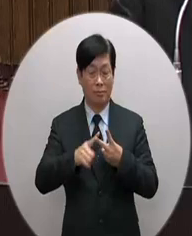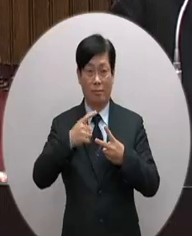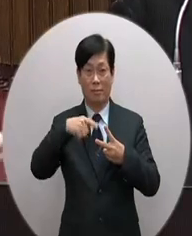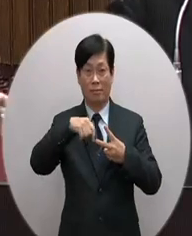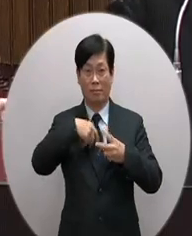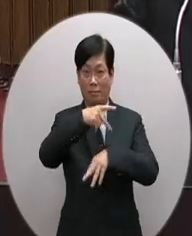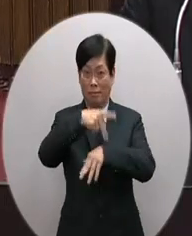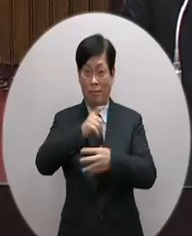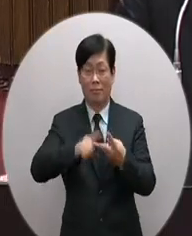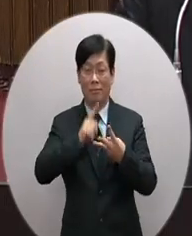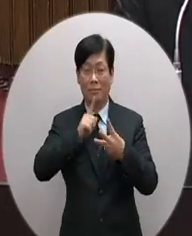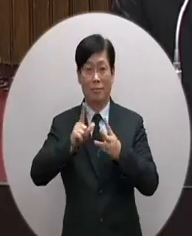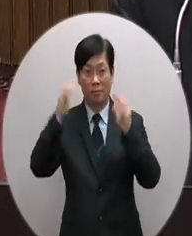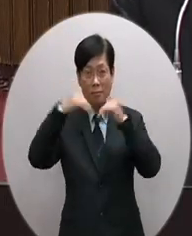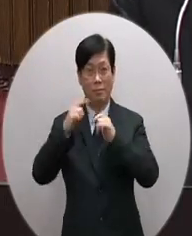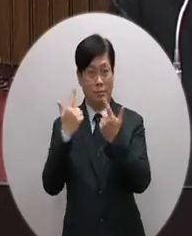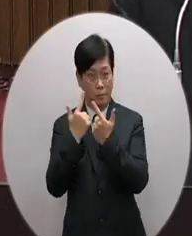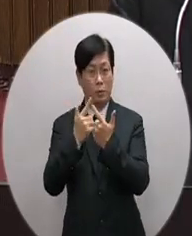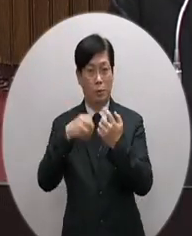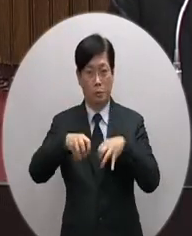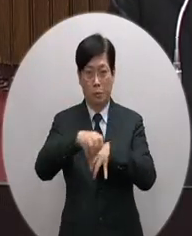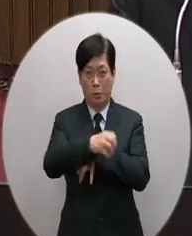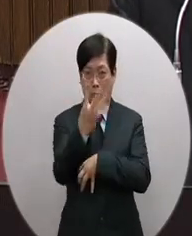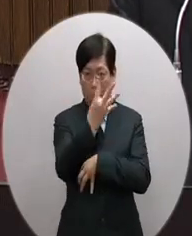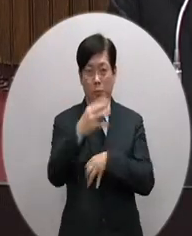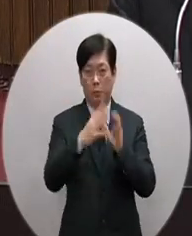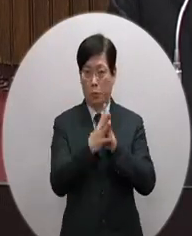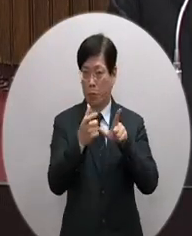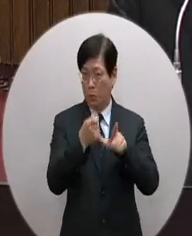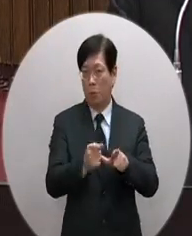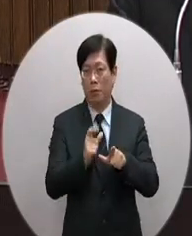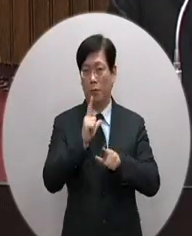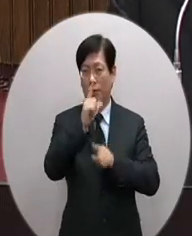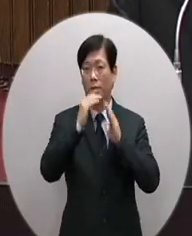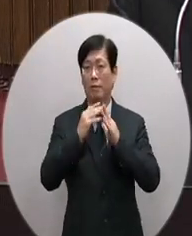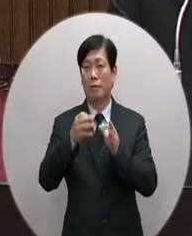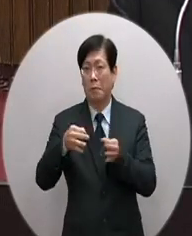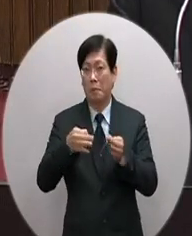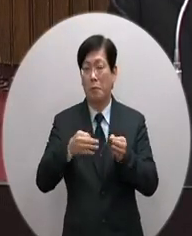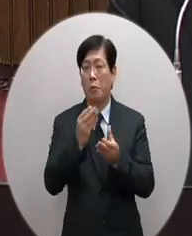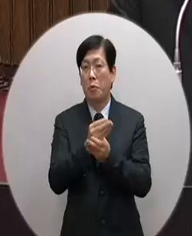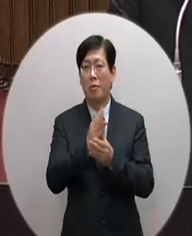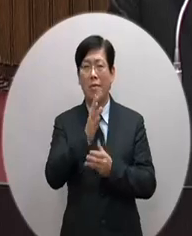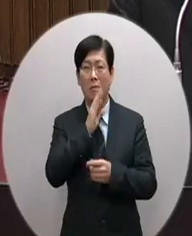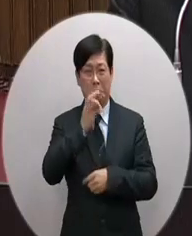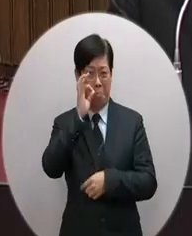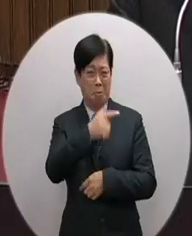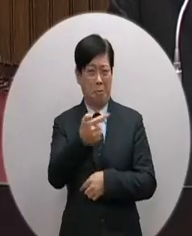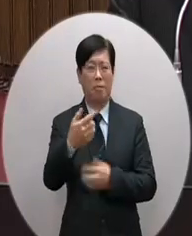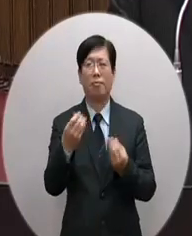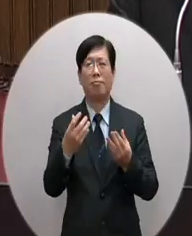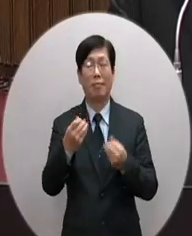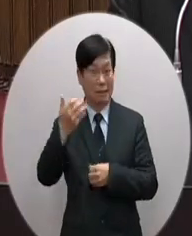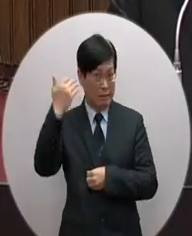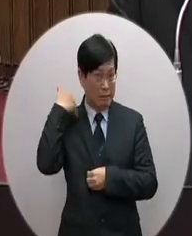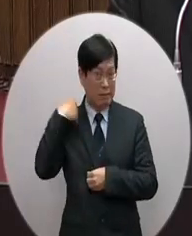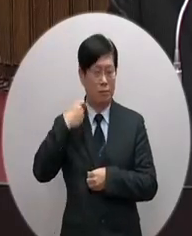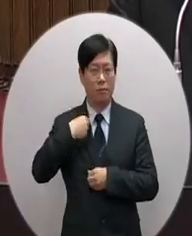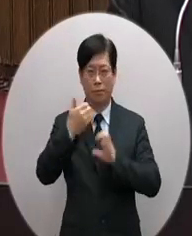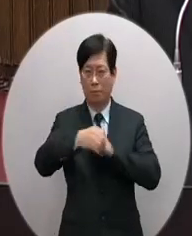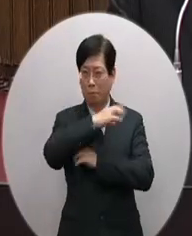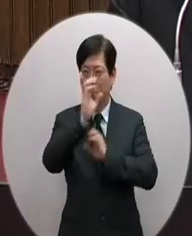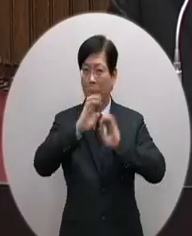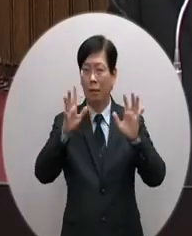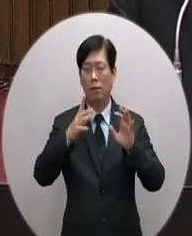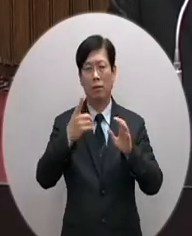圳以外，还有在东京、台北。都有分别上市，那不过没有所谓的超音速了，因为他之前据媒体的报